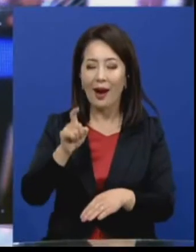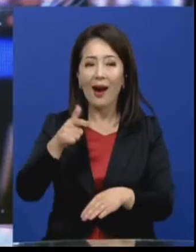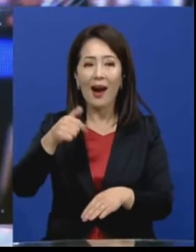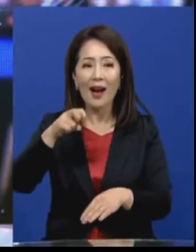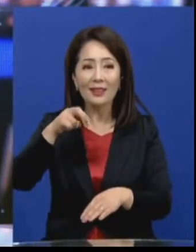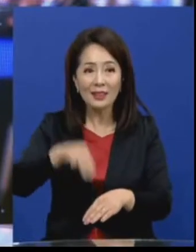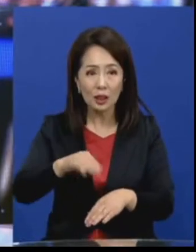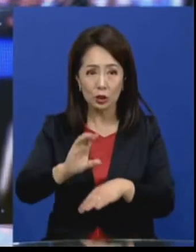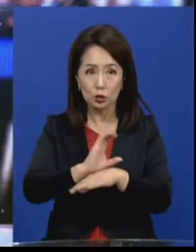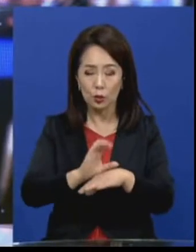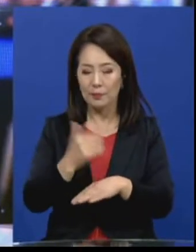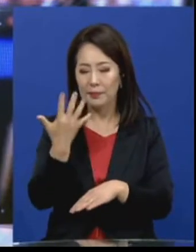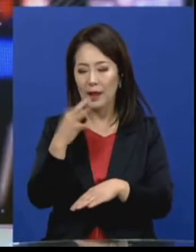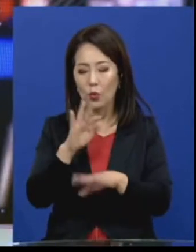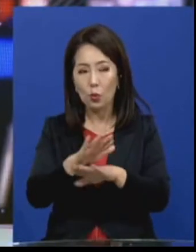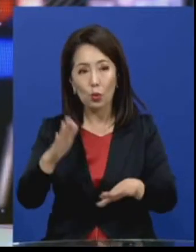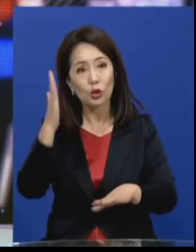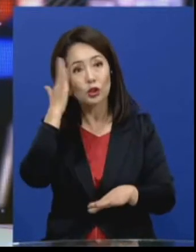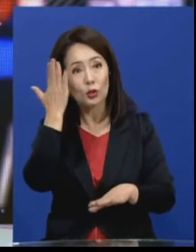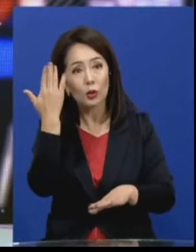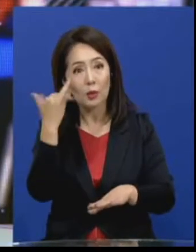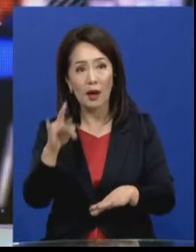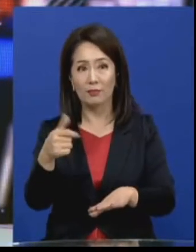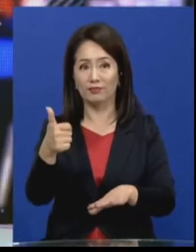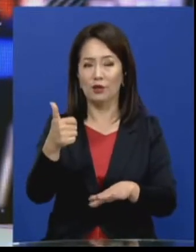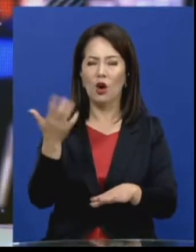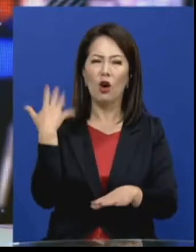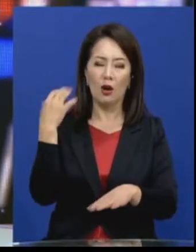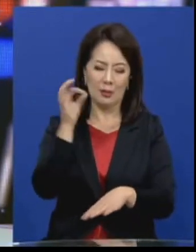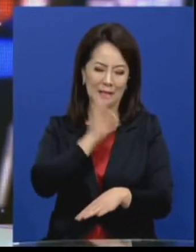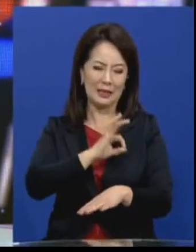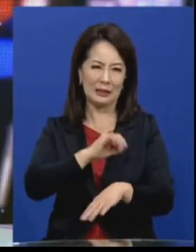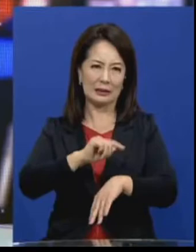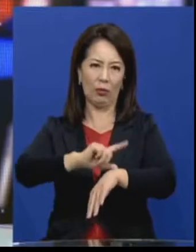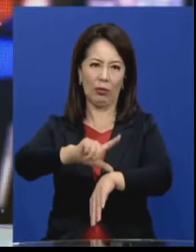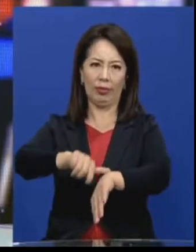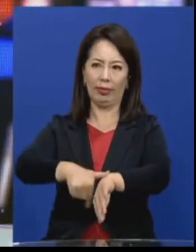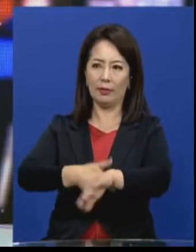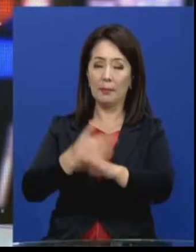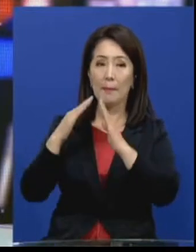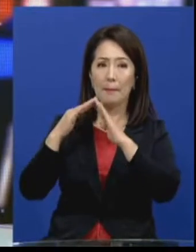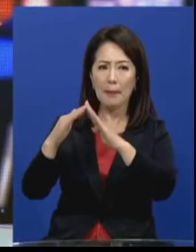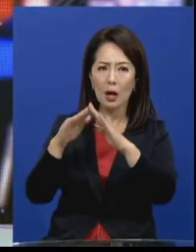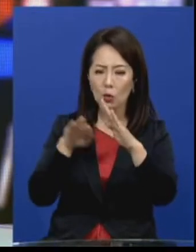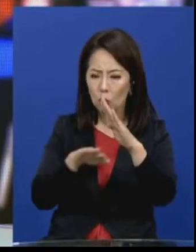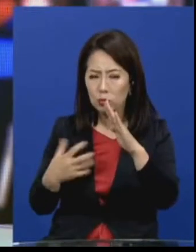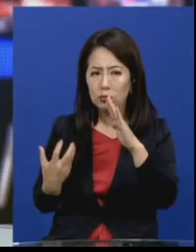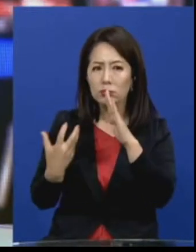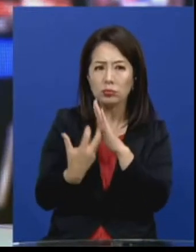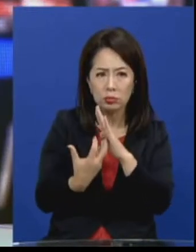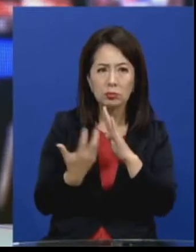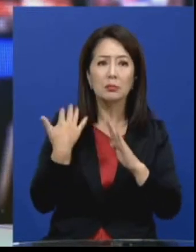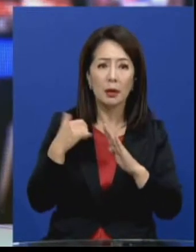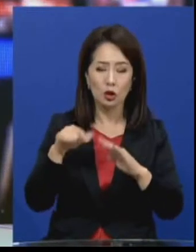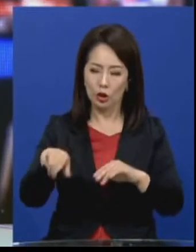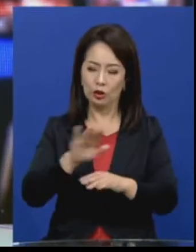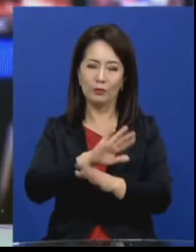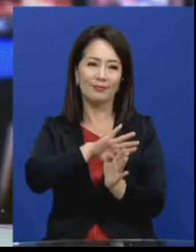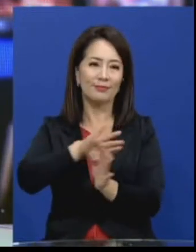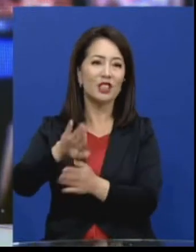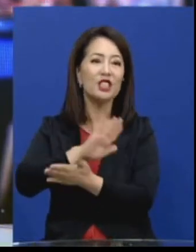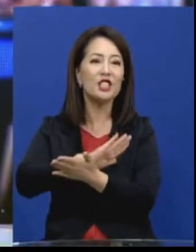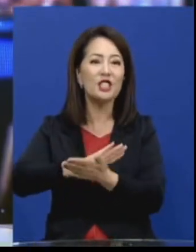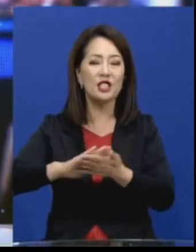50 хүүхдийн багтаамжтай шин дотоор байртай боллоо. Өмнө нь ашиглалтын хугацаа хэтэрсэн байранд баг сургуулийн сурагчид байрлаж байсан бол өнөөдрөөс эхлээд шин